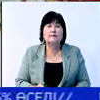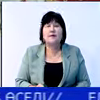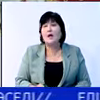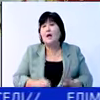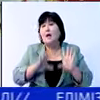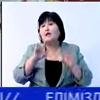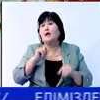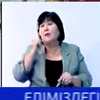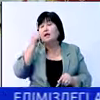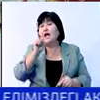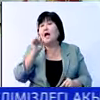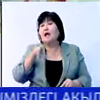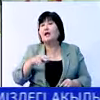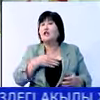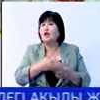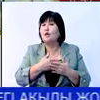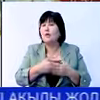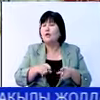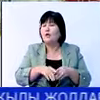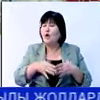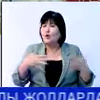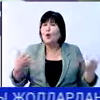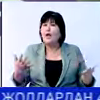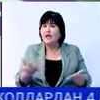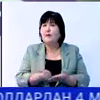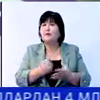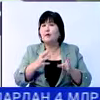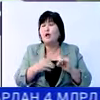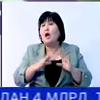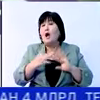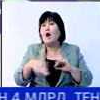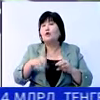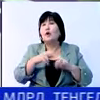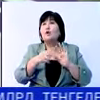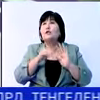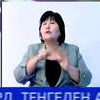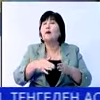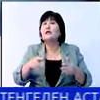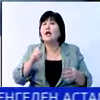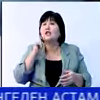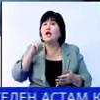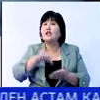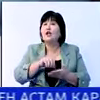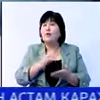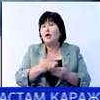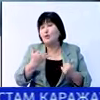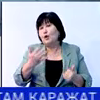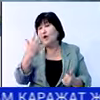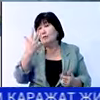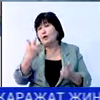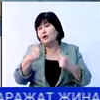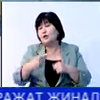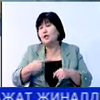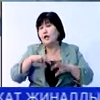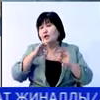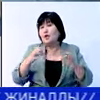Жалпы жастар жылын аралдық белсенді буын толайым табыспен түйіндемек. Ауданда 18 мыңнан астам жас бар. Бүгінде 5 ұйымға іскер